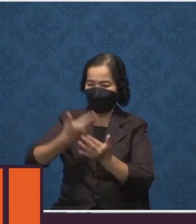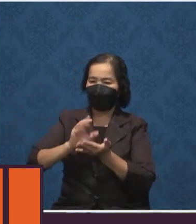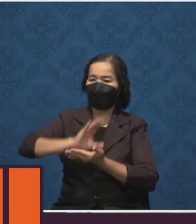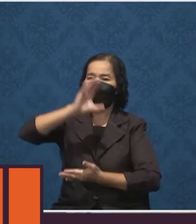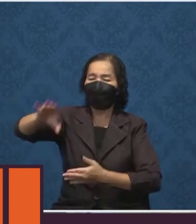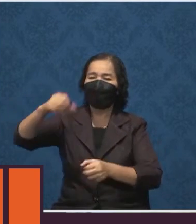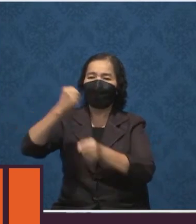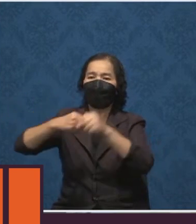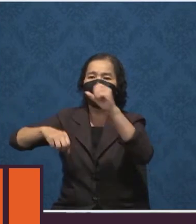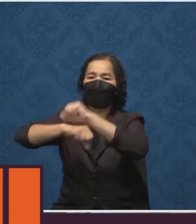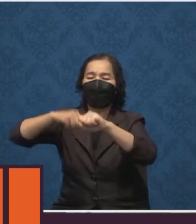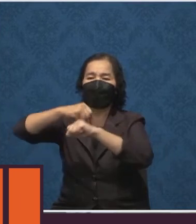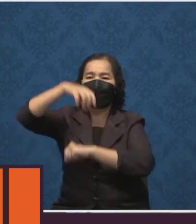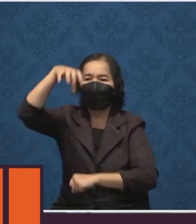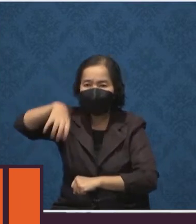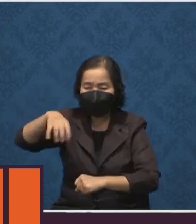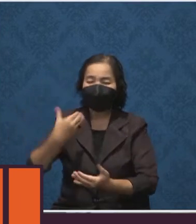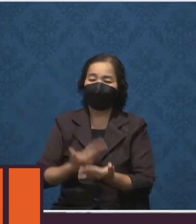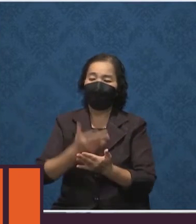ของงคบคุมงานแล้ว